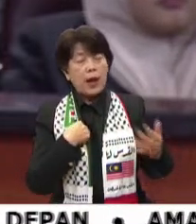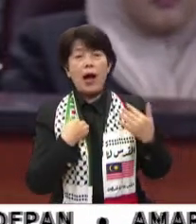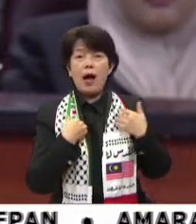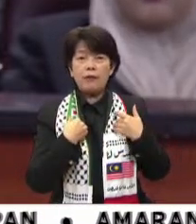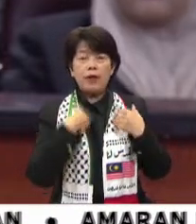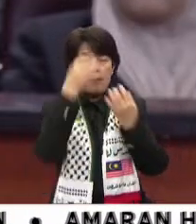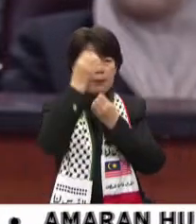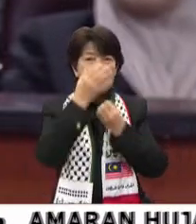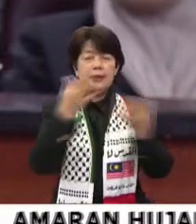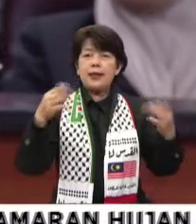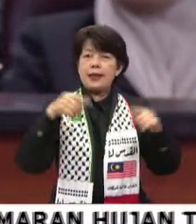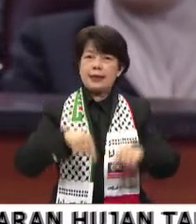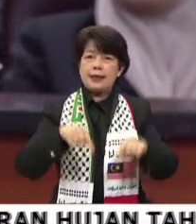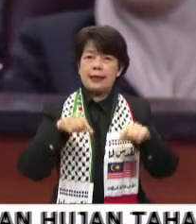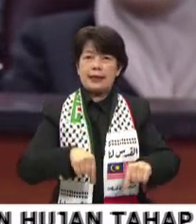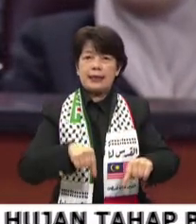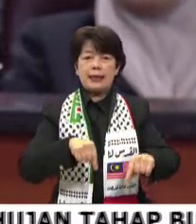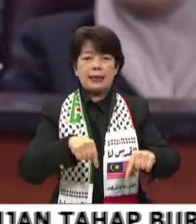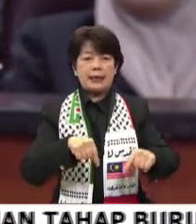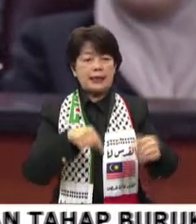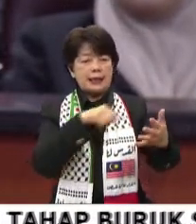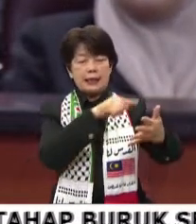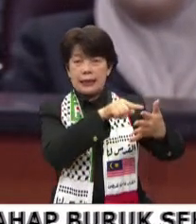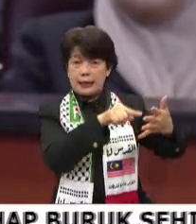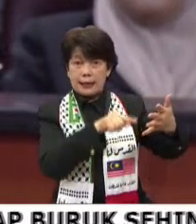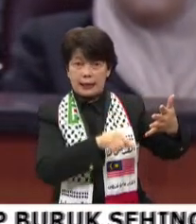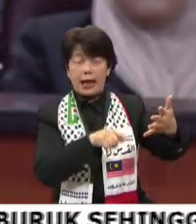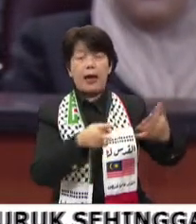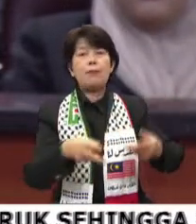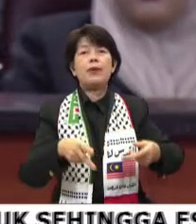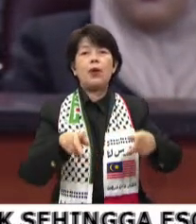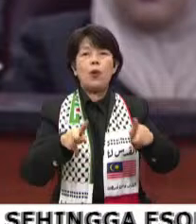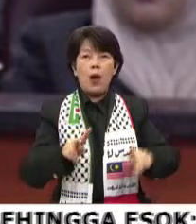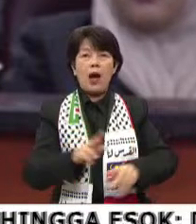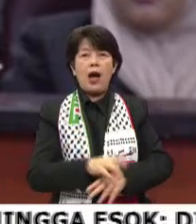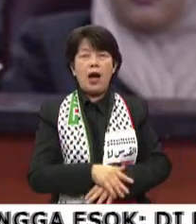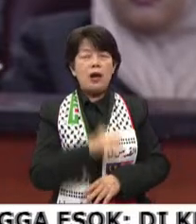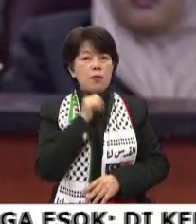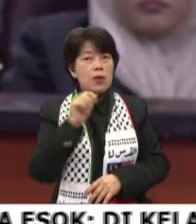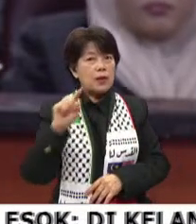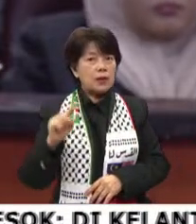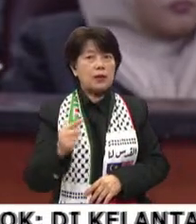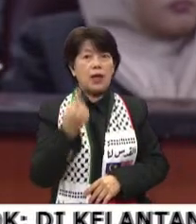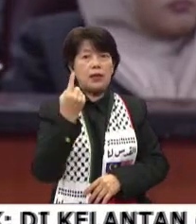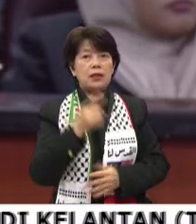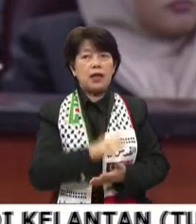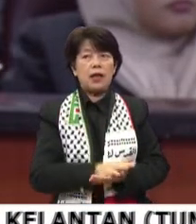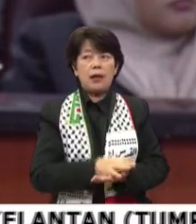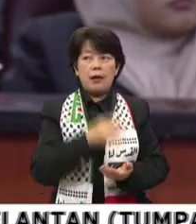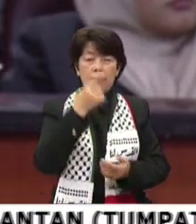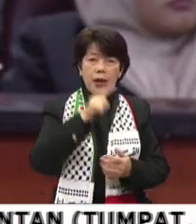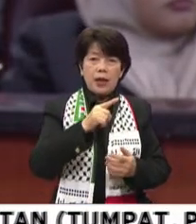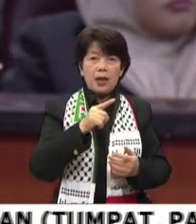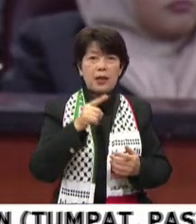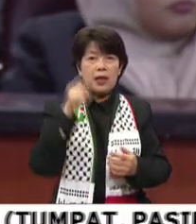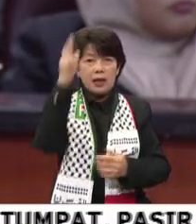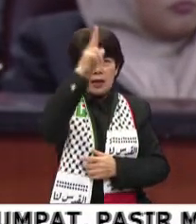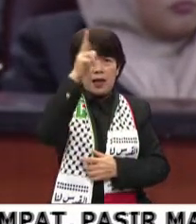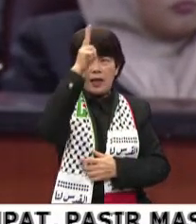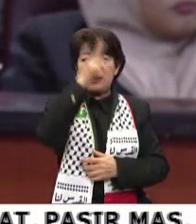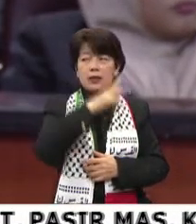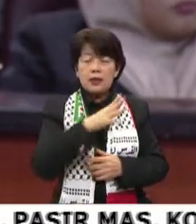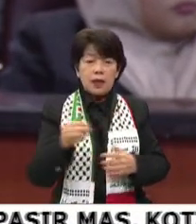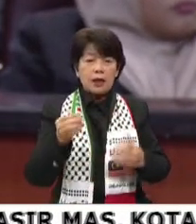diumumkan sebelum ini Nat ini akan memberi peluang bukan hanya pelaburan daripada kerajaan tetapi juga daripada